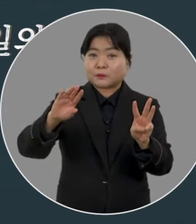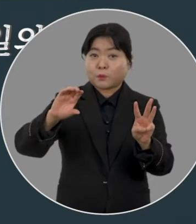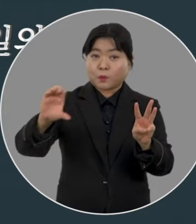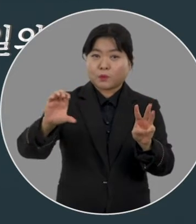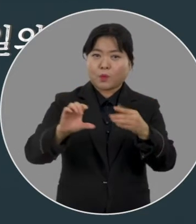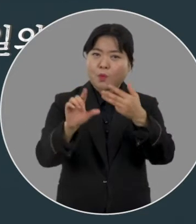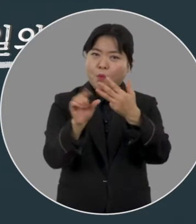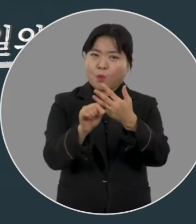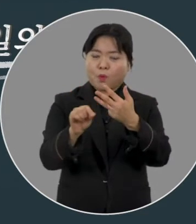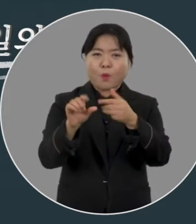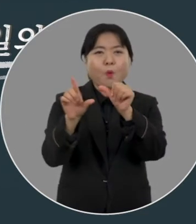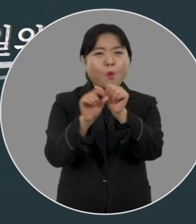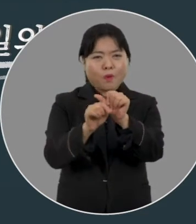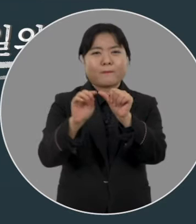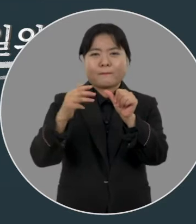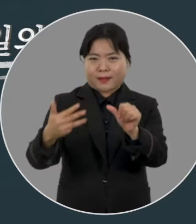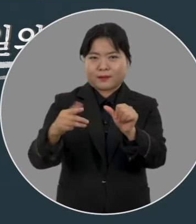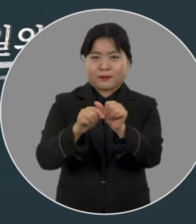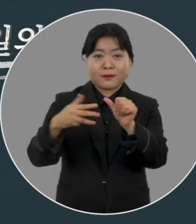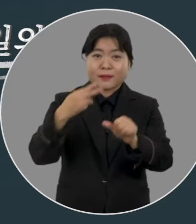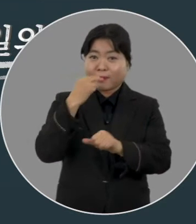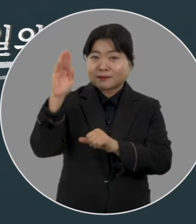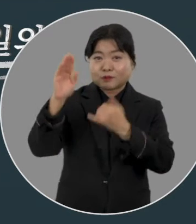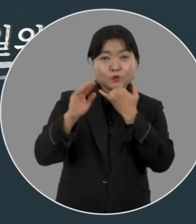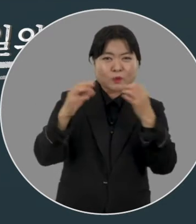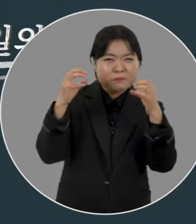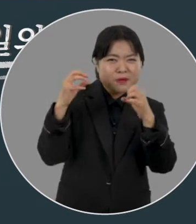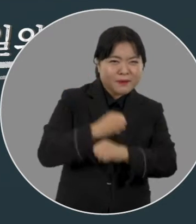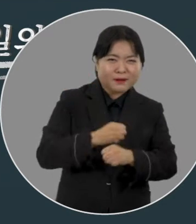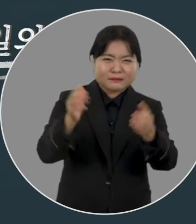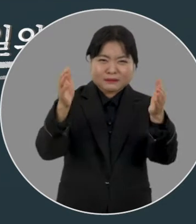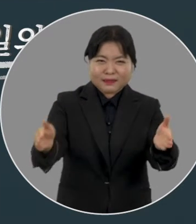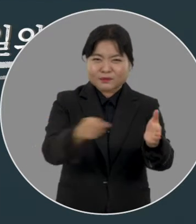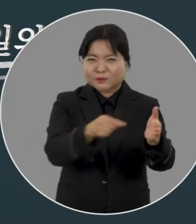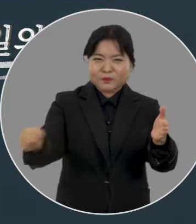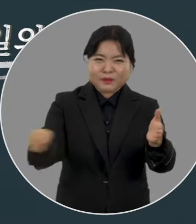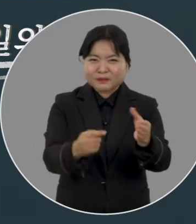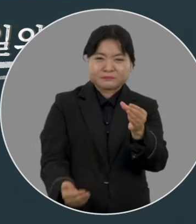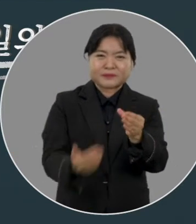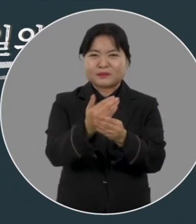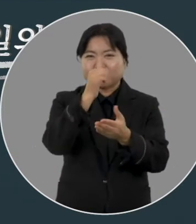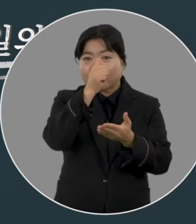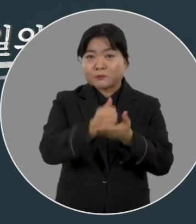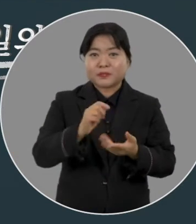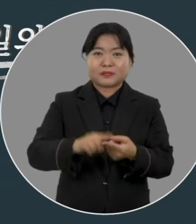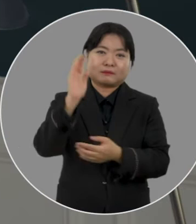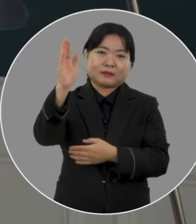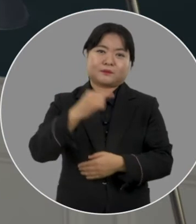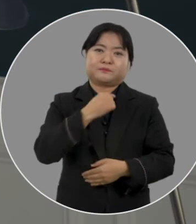1945년 5월 8일 나치 독일이 패망하기까지 벌어졌던 범죄의 얘기를 오늘 하려고